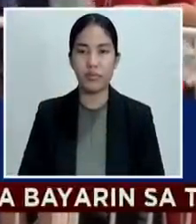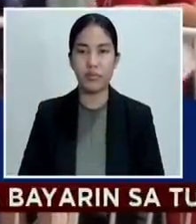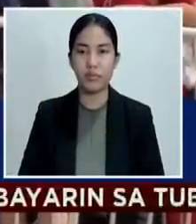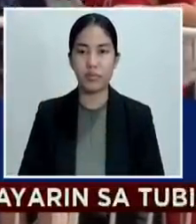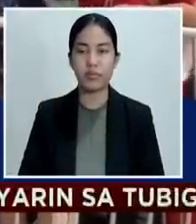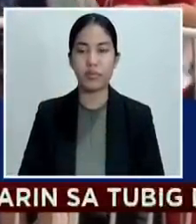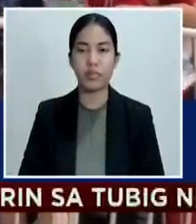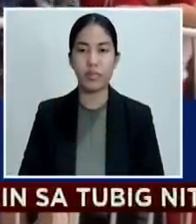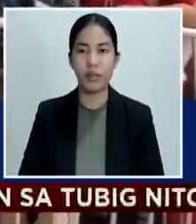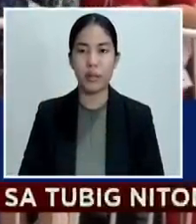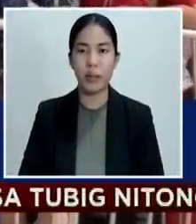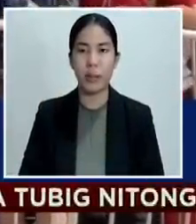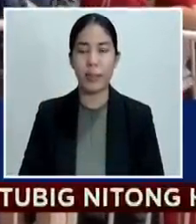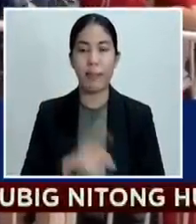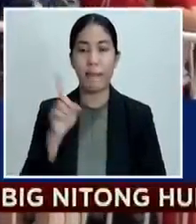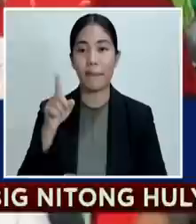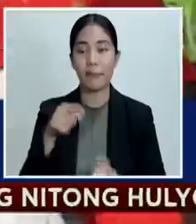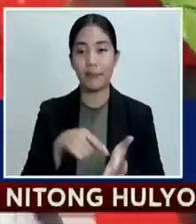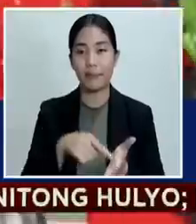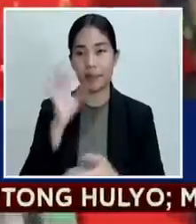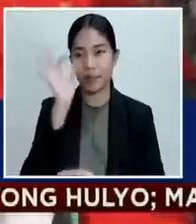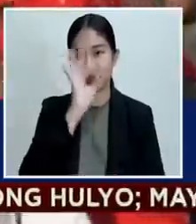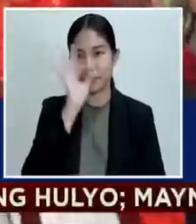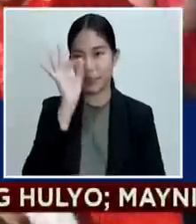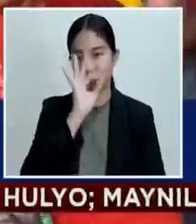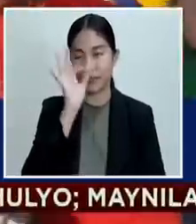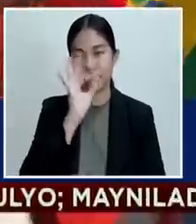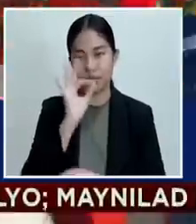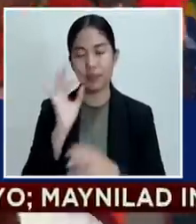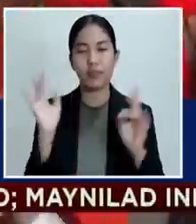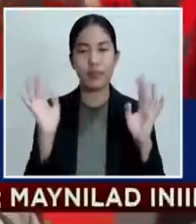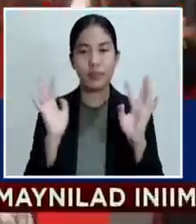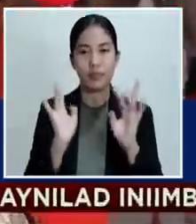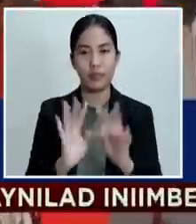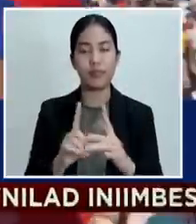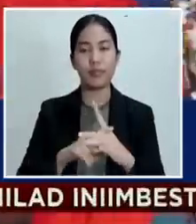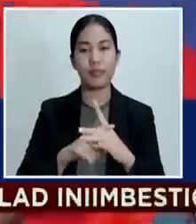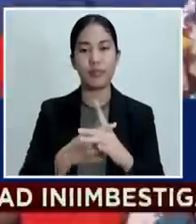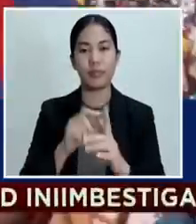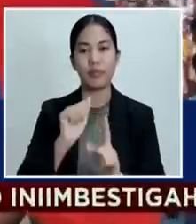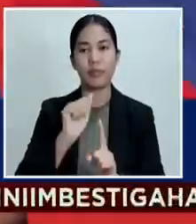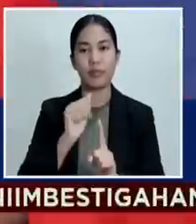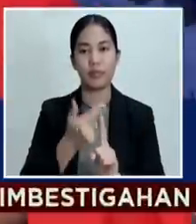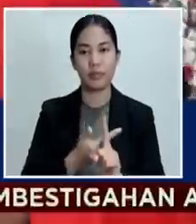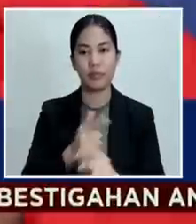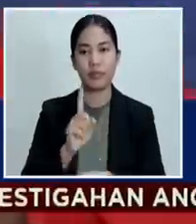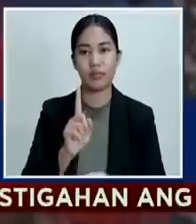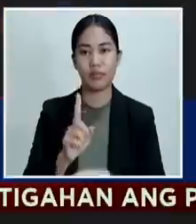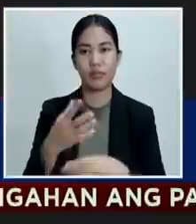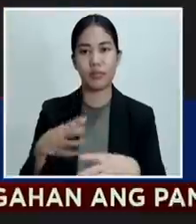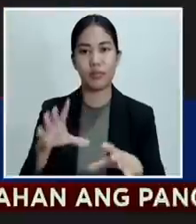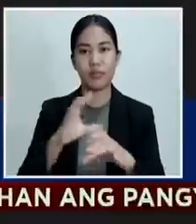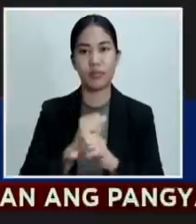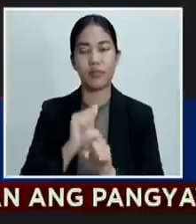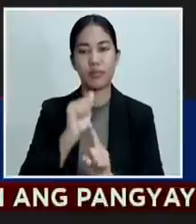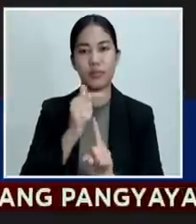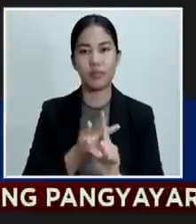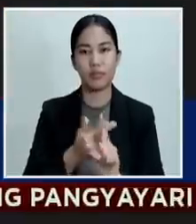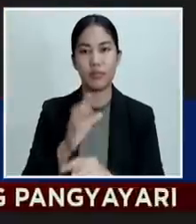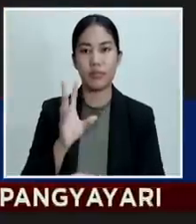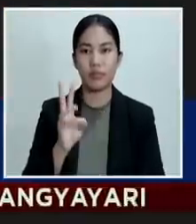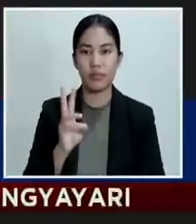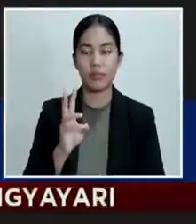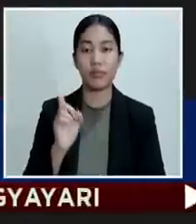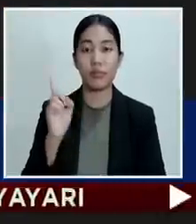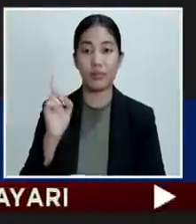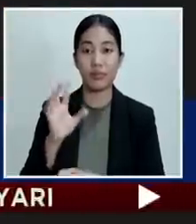Nasa 1,000 Pinoy ang dumalo sa selebrasyon na nagsimula ng August 1 at magtatapos sa August 6. Nasa Lisbon din